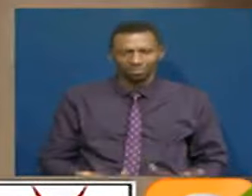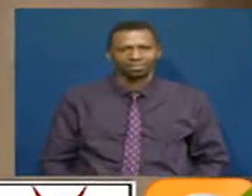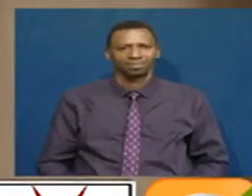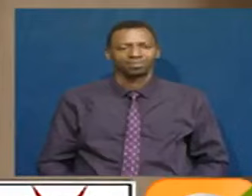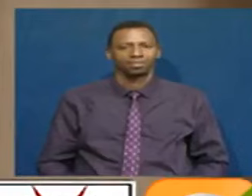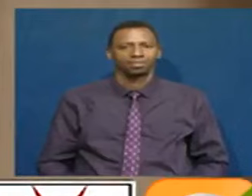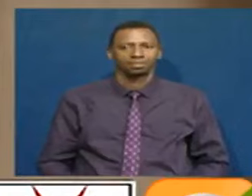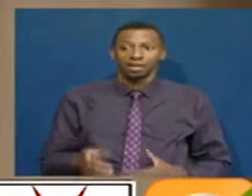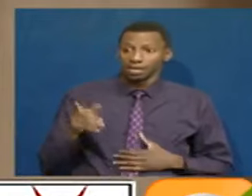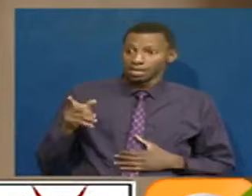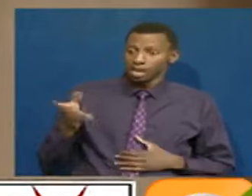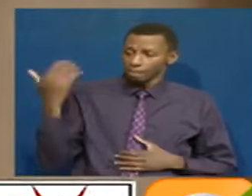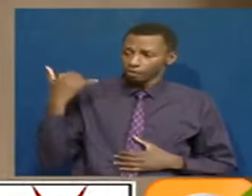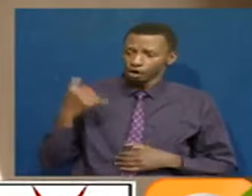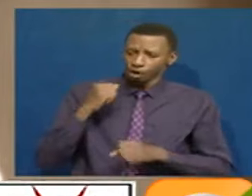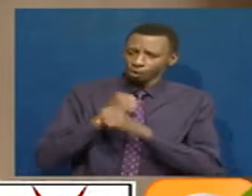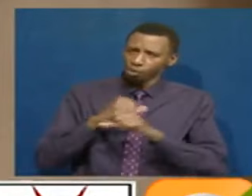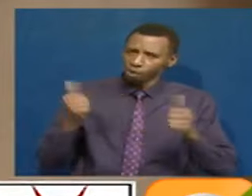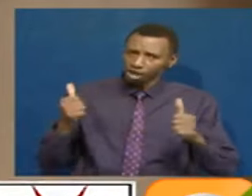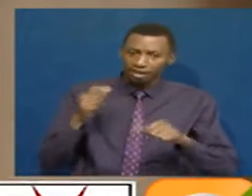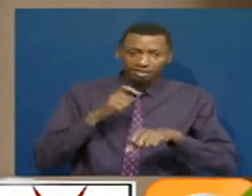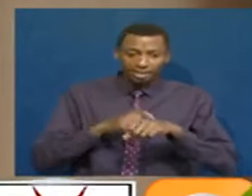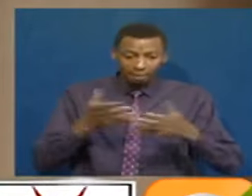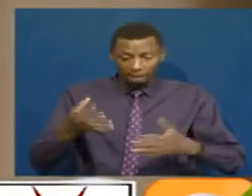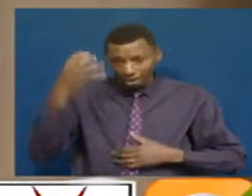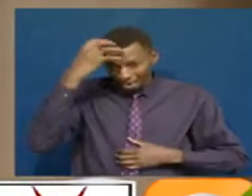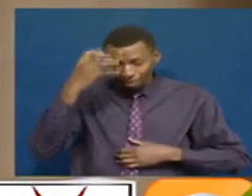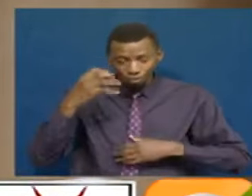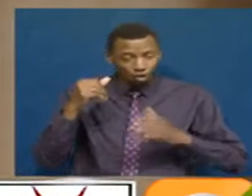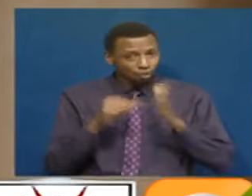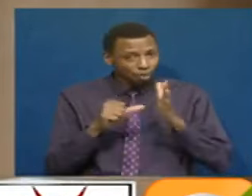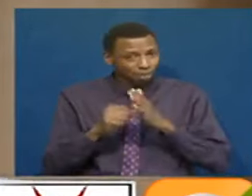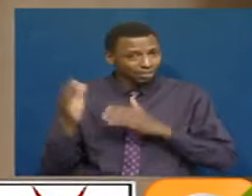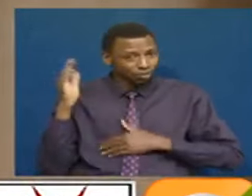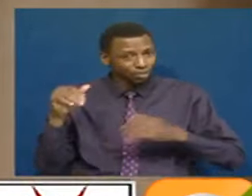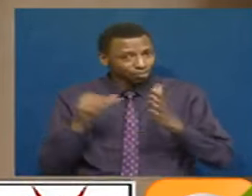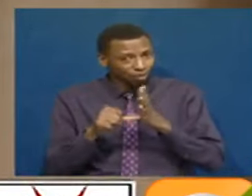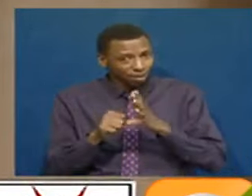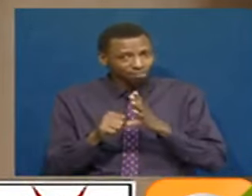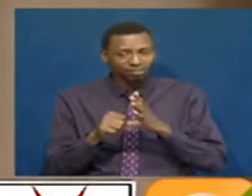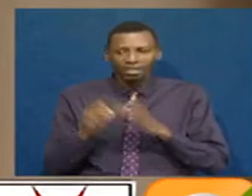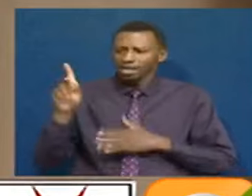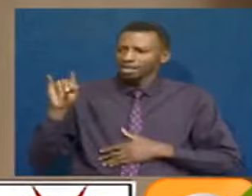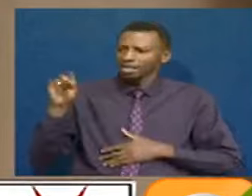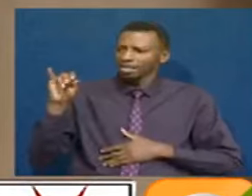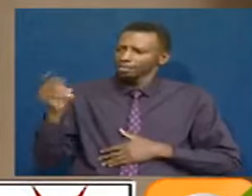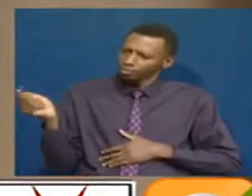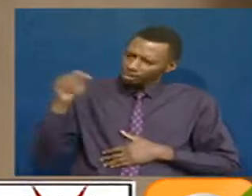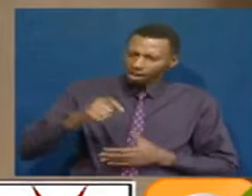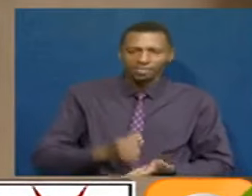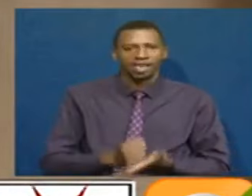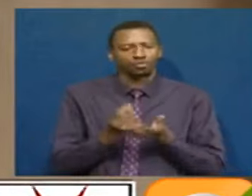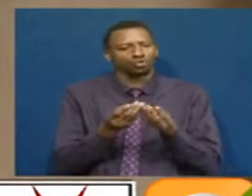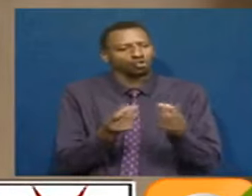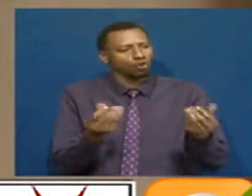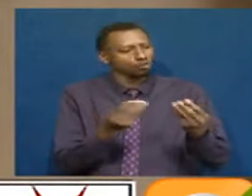kazi sana kwa sisi hapa. Alikuwa hatoki Lamu wakati wa matatizo. Wakati wa matatizo salama mara nyingi alikuwa na sisi hapa. Akiwa akitusaidia kutatua